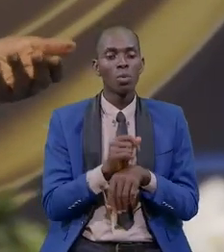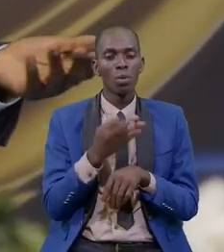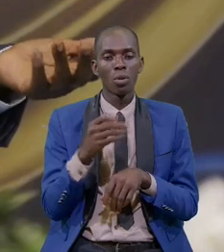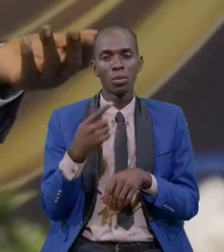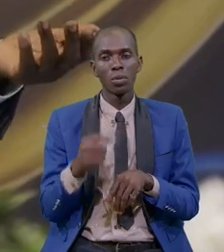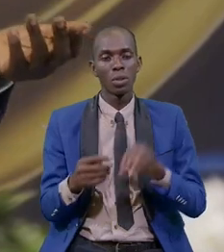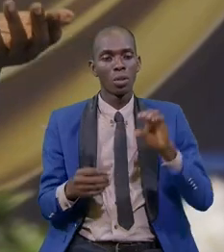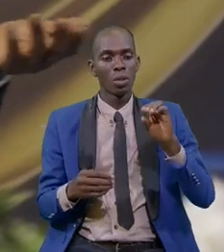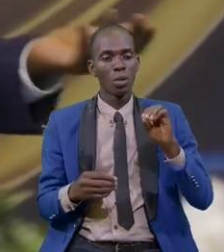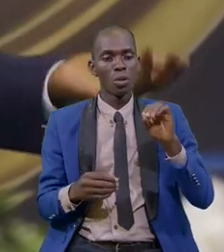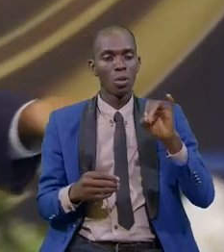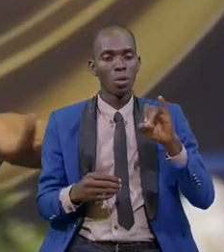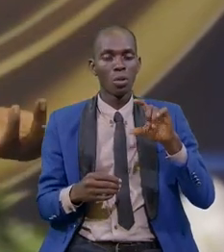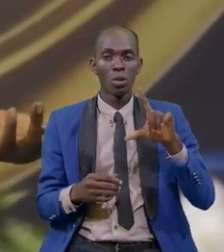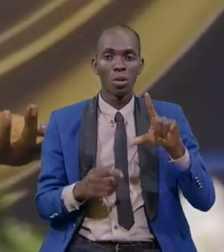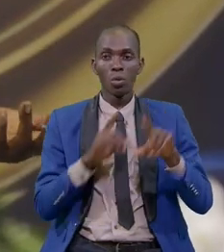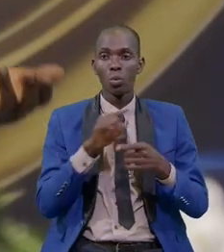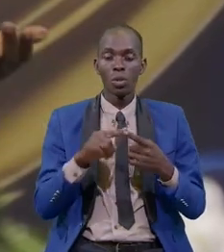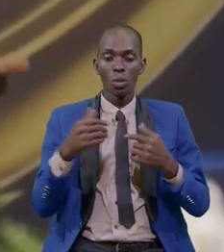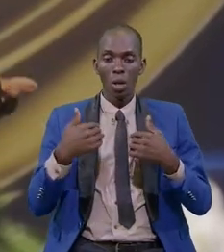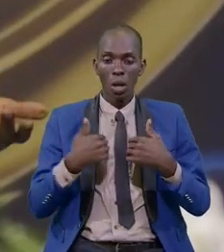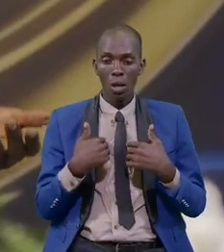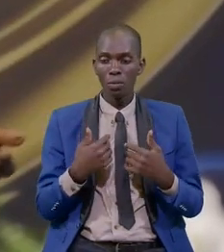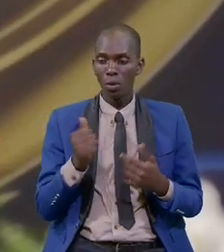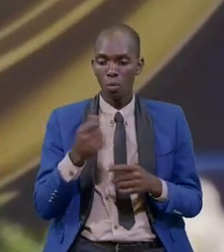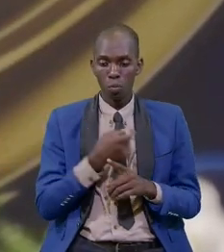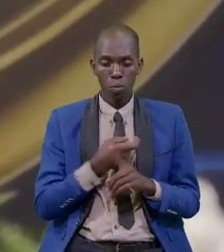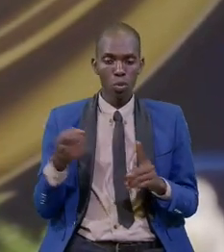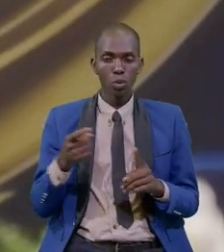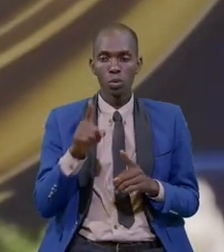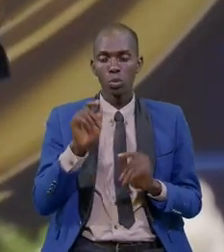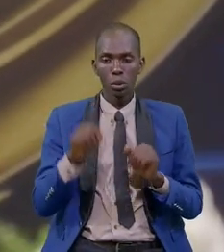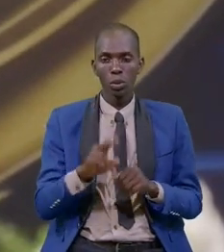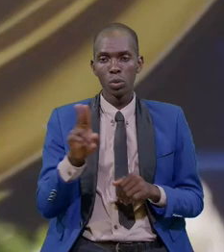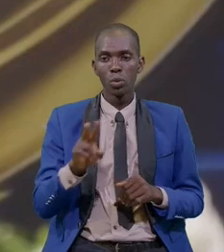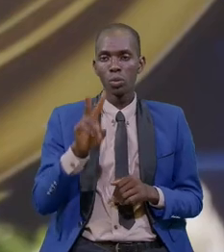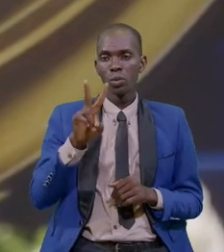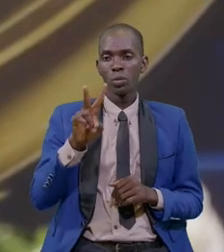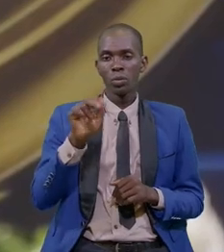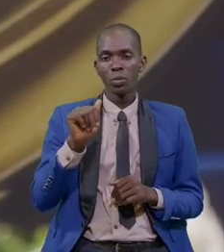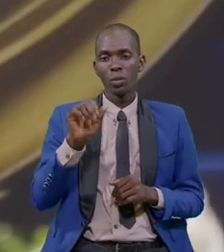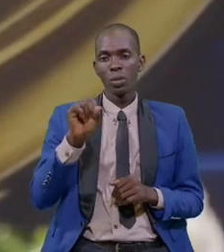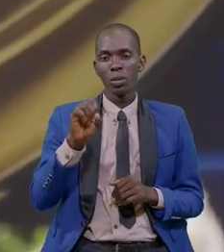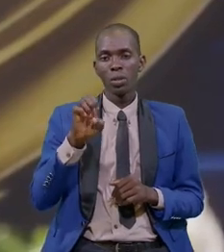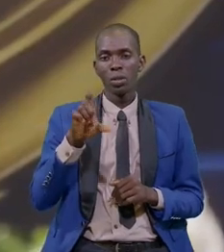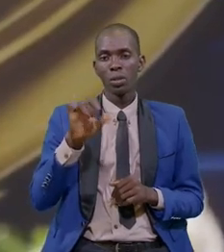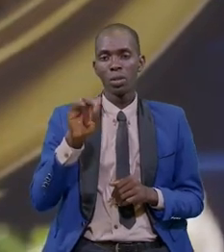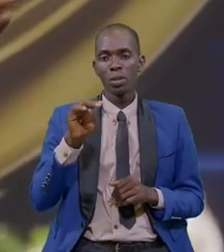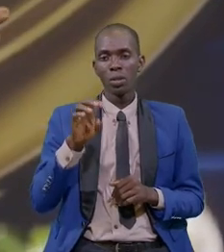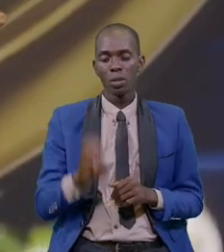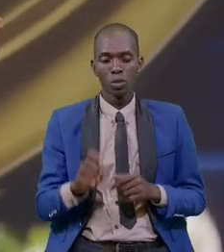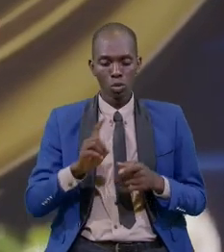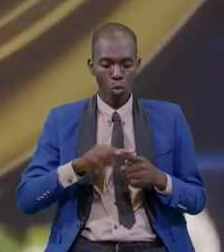aller. Si vous avez une plaie et vous mettez la vaseline dedans, cela va arrêter le sang qui coule. Et cela